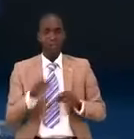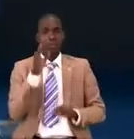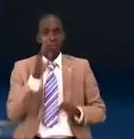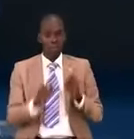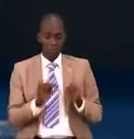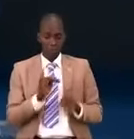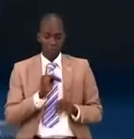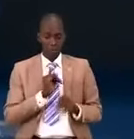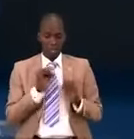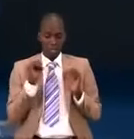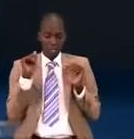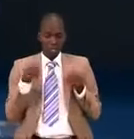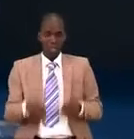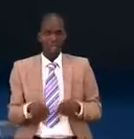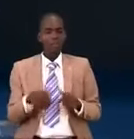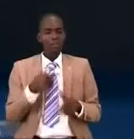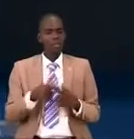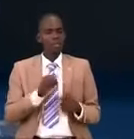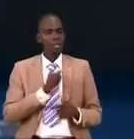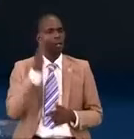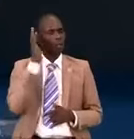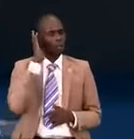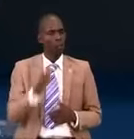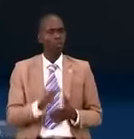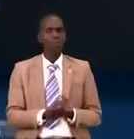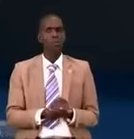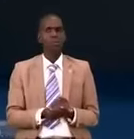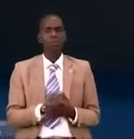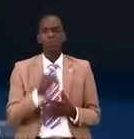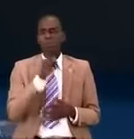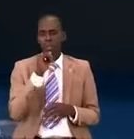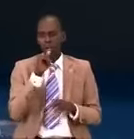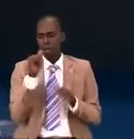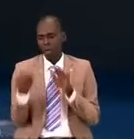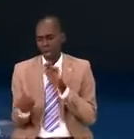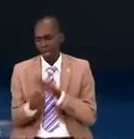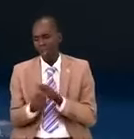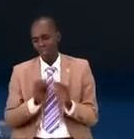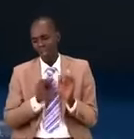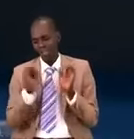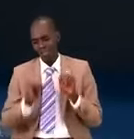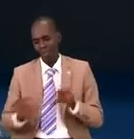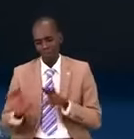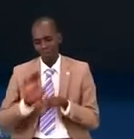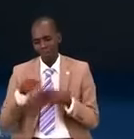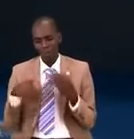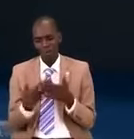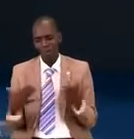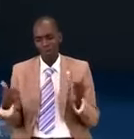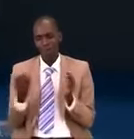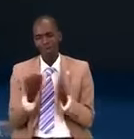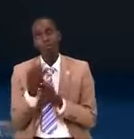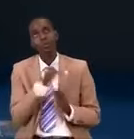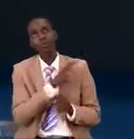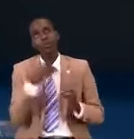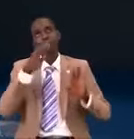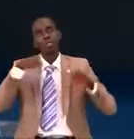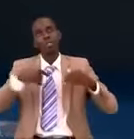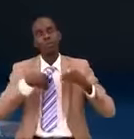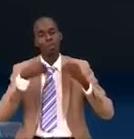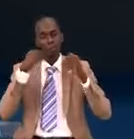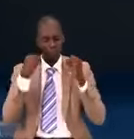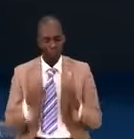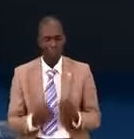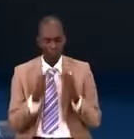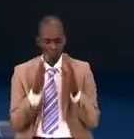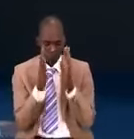je viens de dire je pue tout par Christ qui me fatigue dans la prière je peux tout Patrick mais qui me fatigue dans l'église quand il y a pas